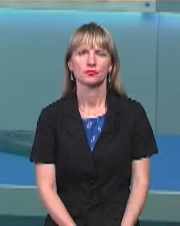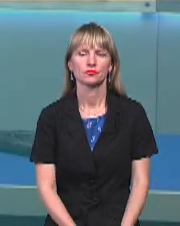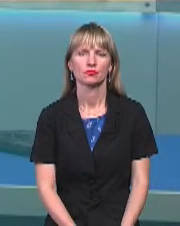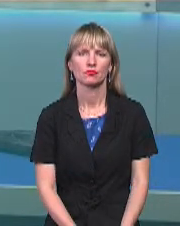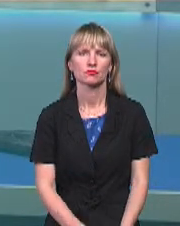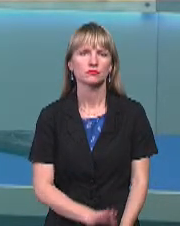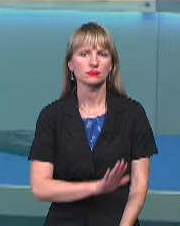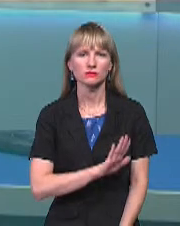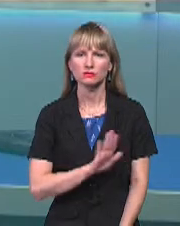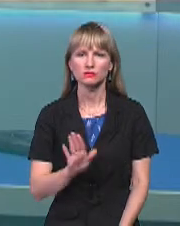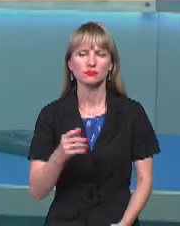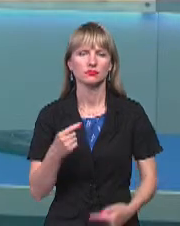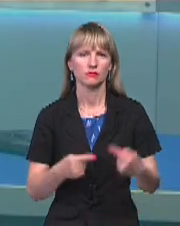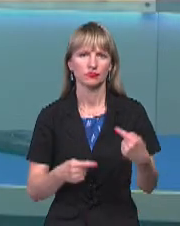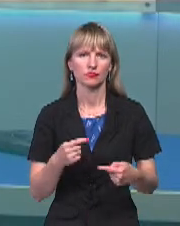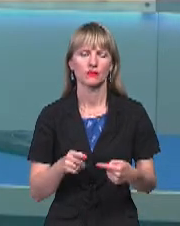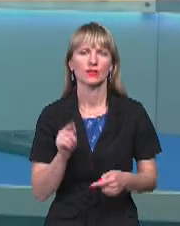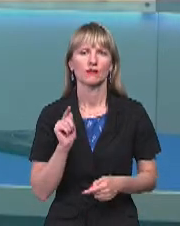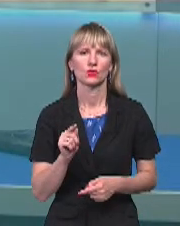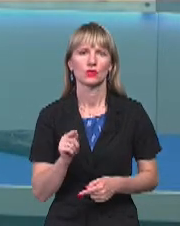не спірні, вони